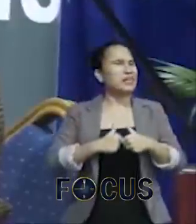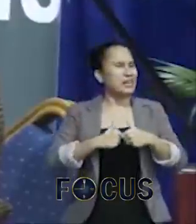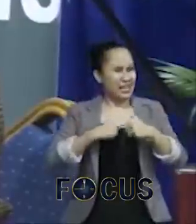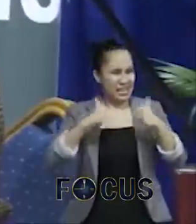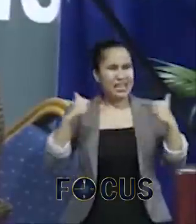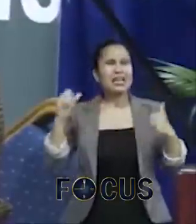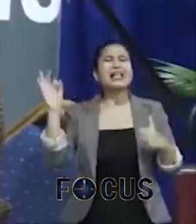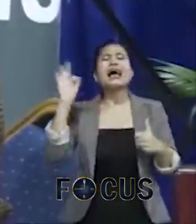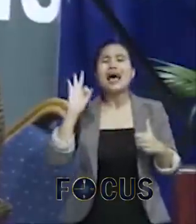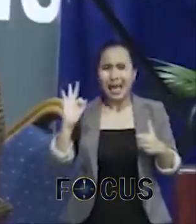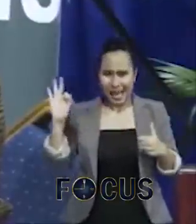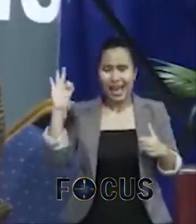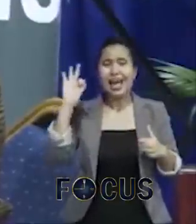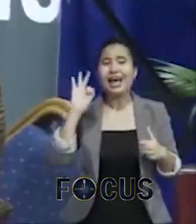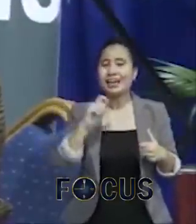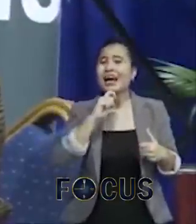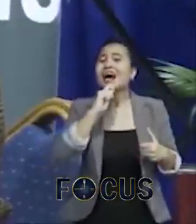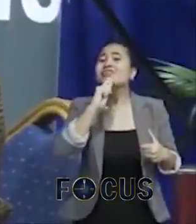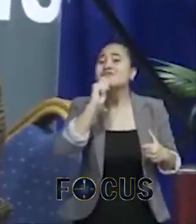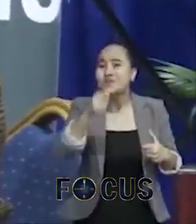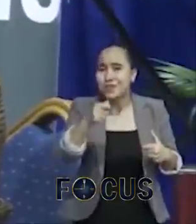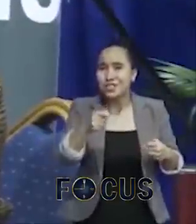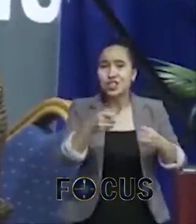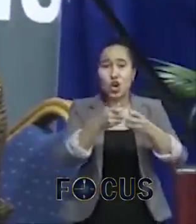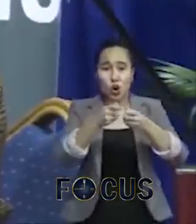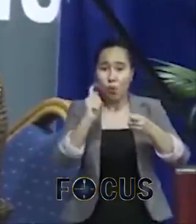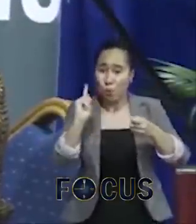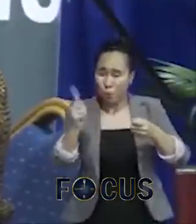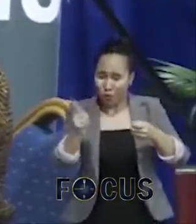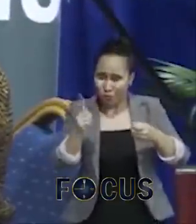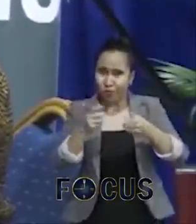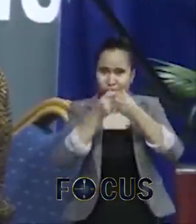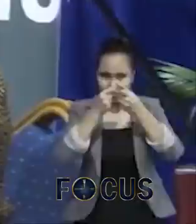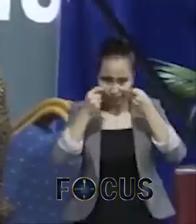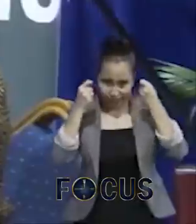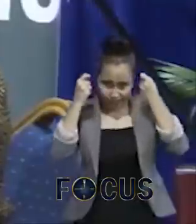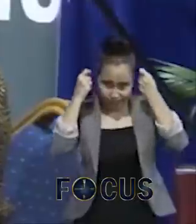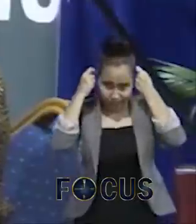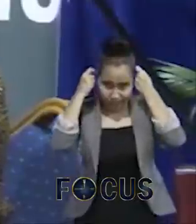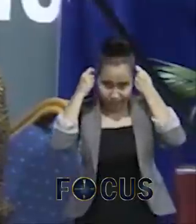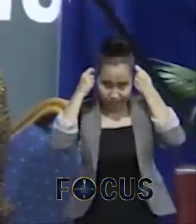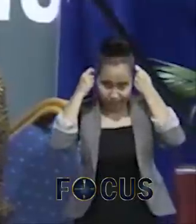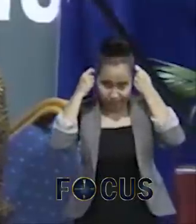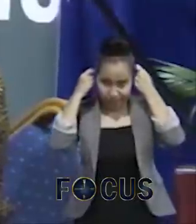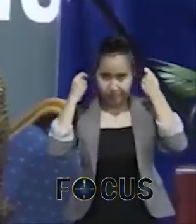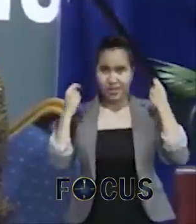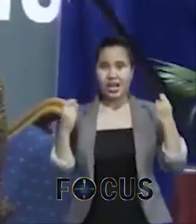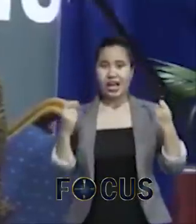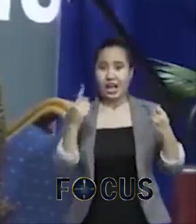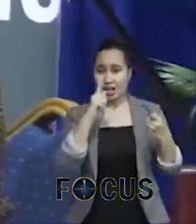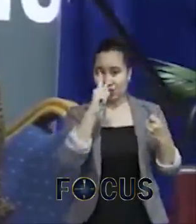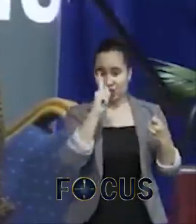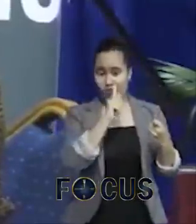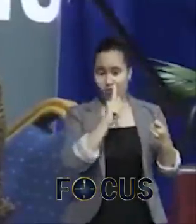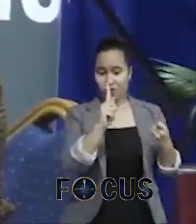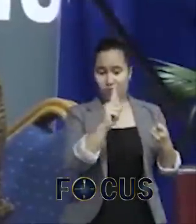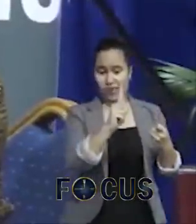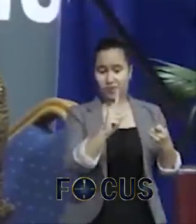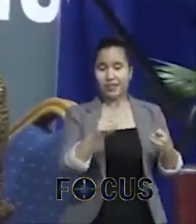aangeraden om een mond-neusbedekking op te doen wanneer u tussen andere mensen bent.